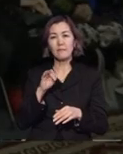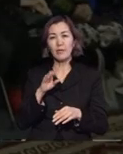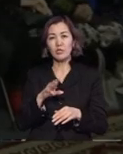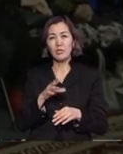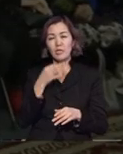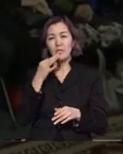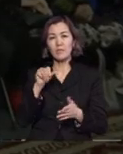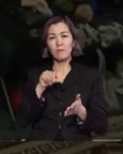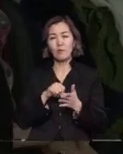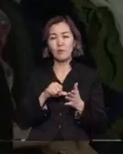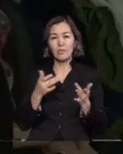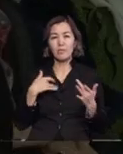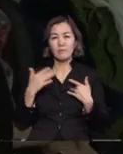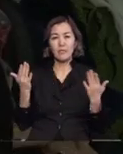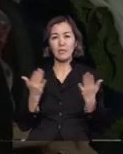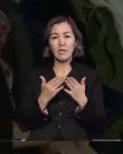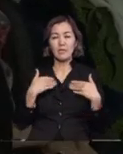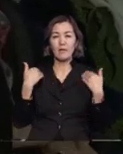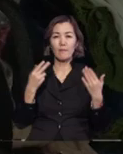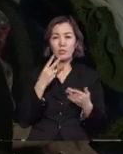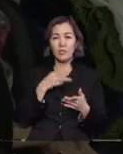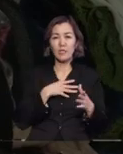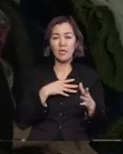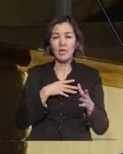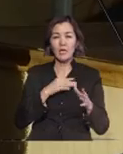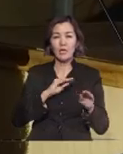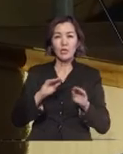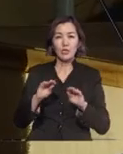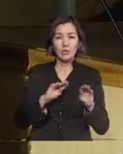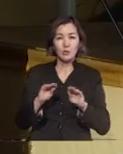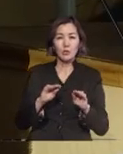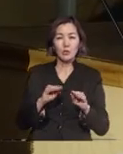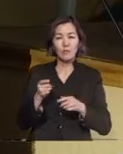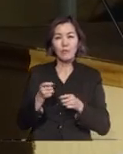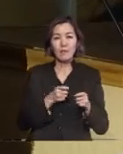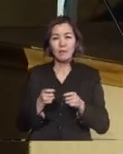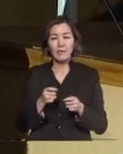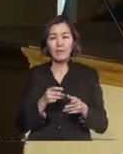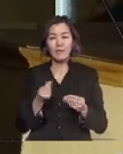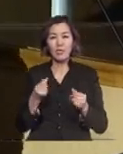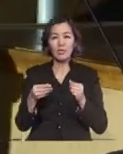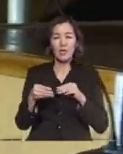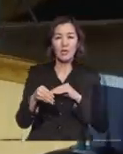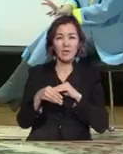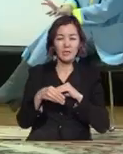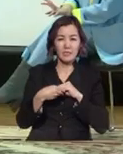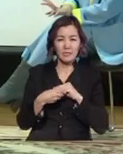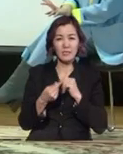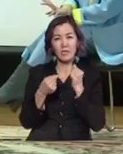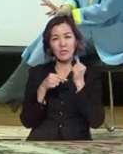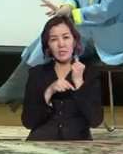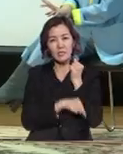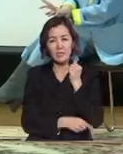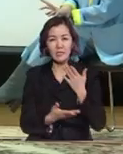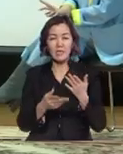беру атты спектакльді тамашалады. Мұнда режиссер кейбір билік басында отырғандардың бармақ басты көз қысты әрекеттерін